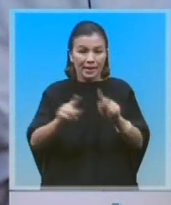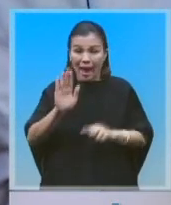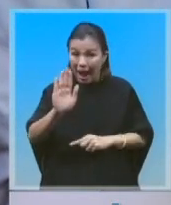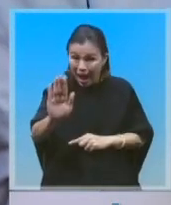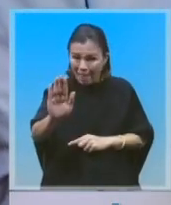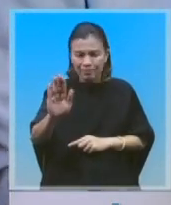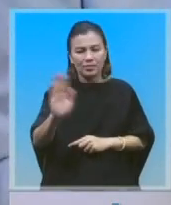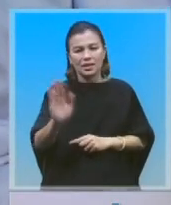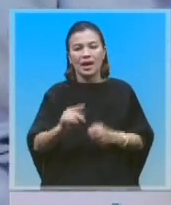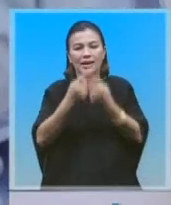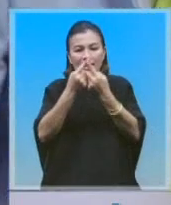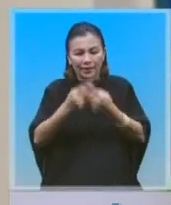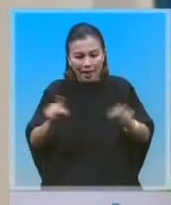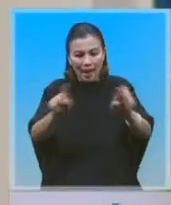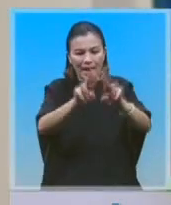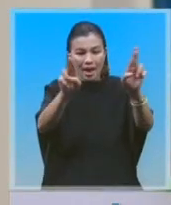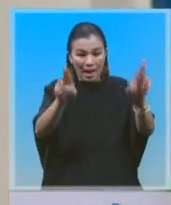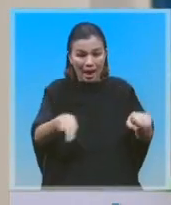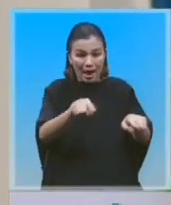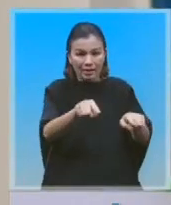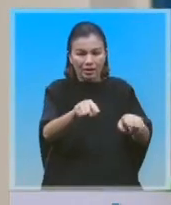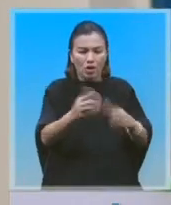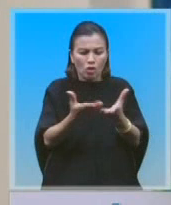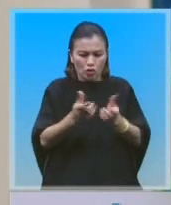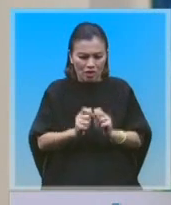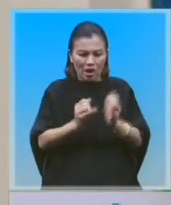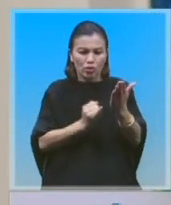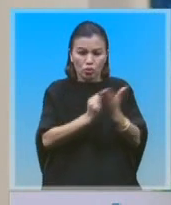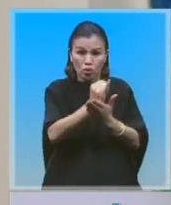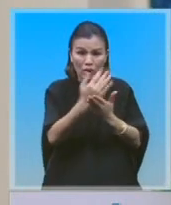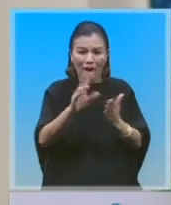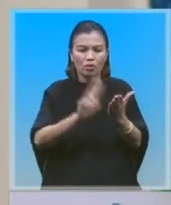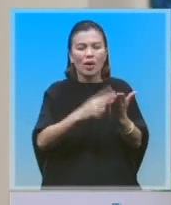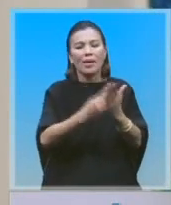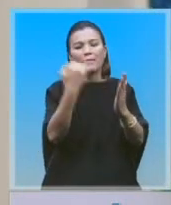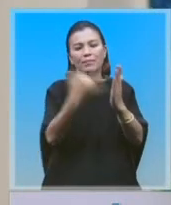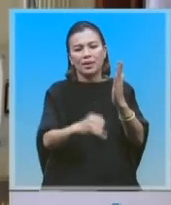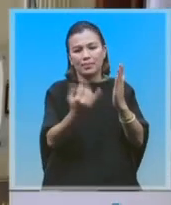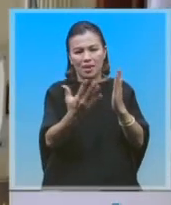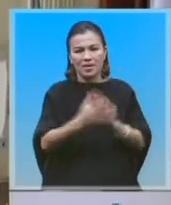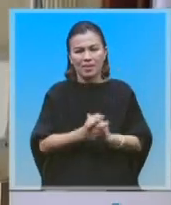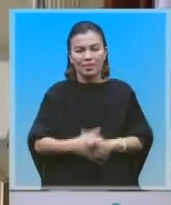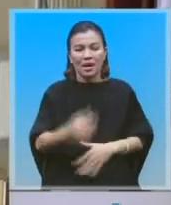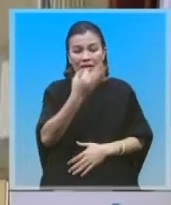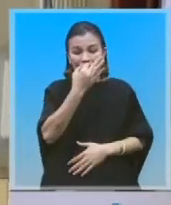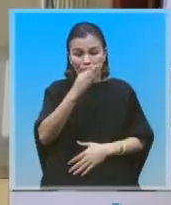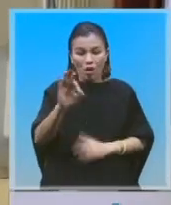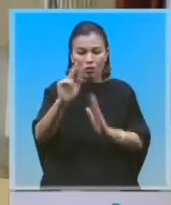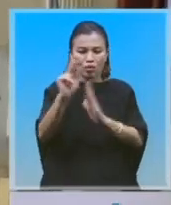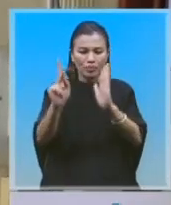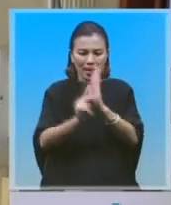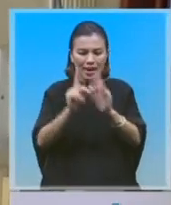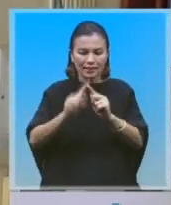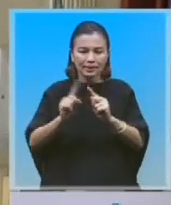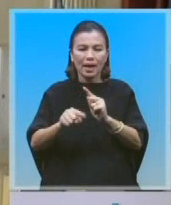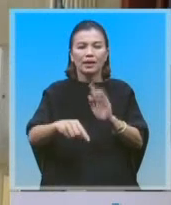อปรากฏว่าสถานประกอบการและหมอนวดขออนุญาตถูกต้องก็ไม่ถือว่ามีความผิดส่วนเรื่องของการฟ้องร้องดำเนินคดีก็ต้องว่ากันไปด้วยการทำ